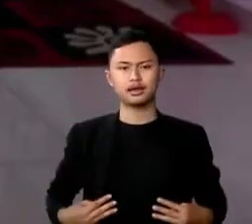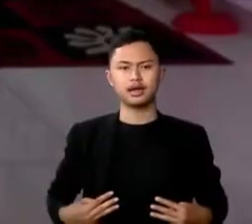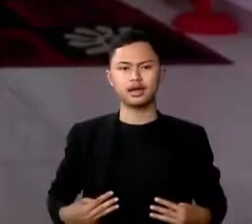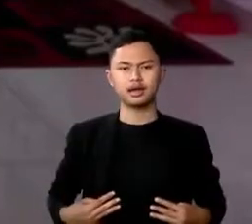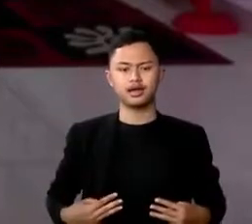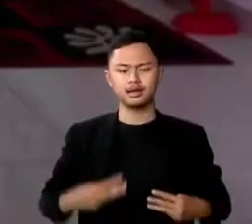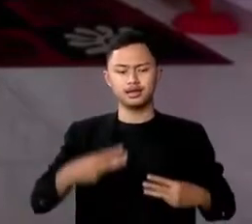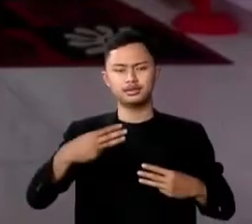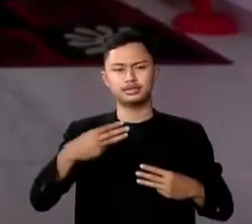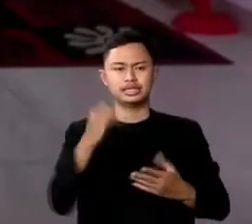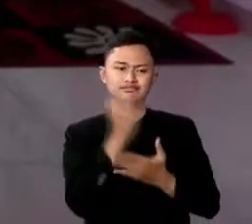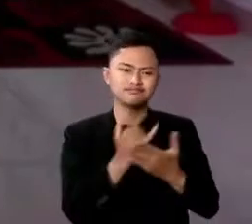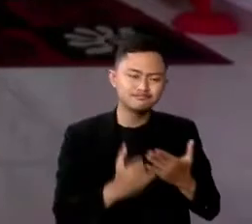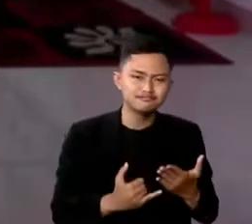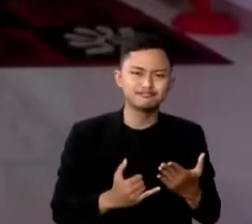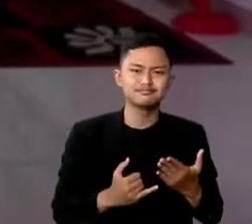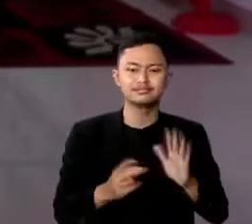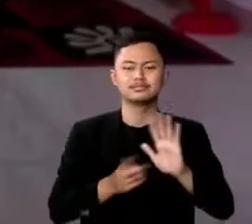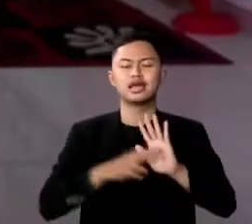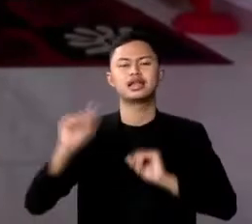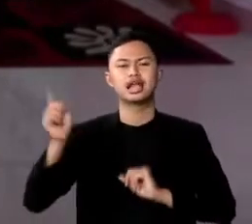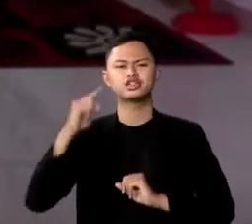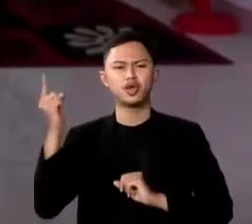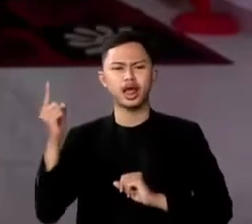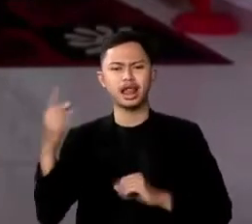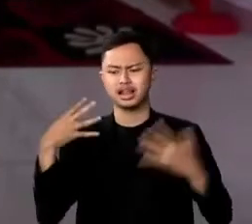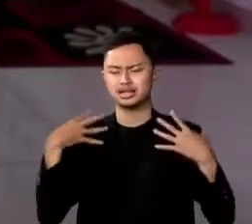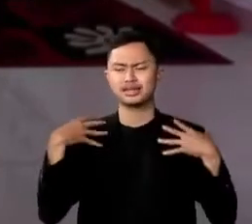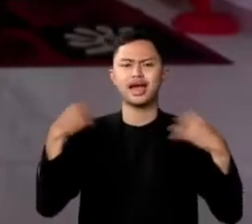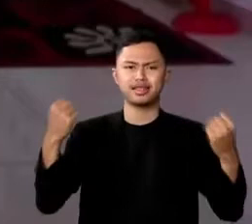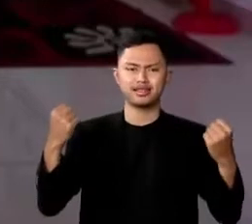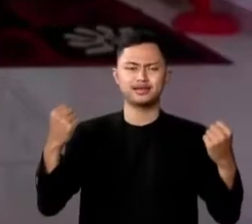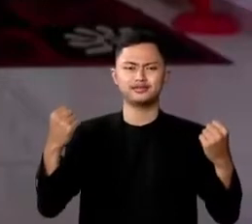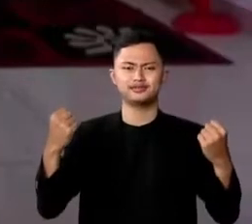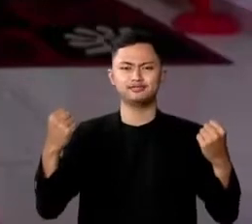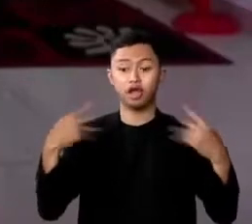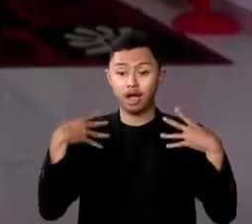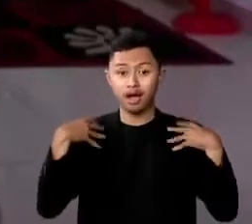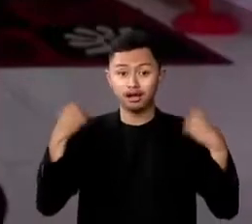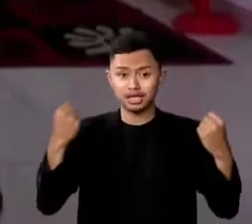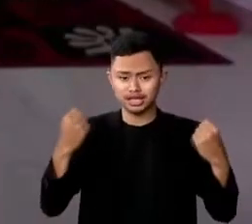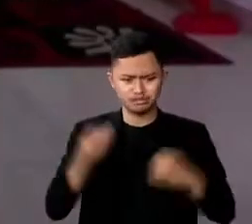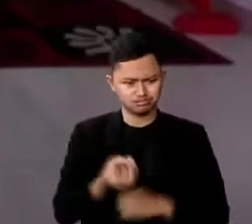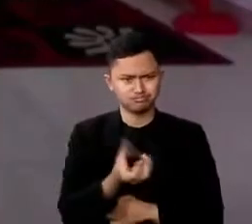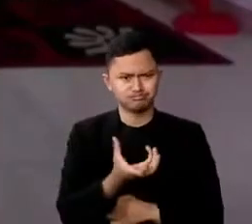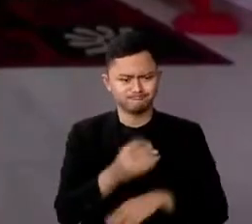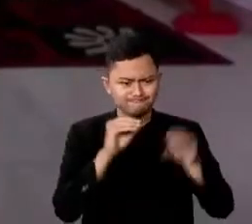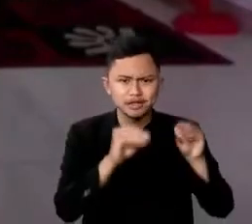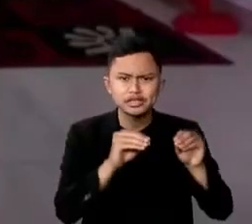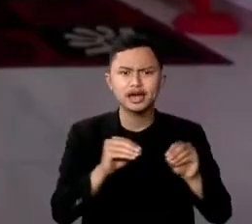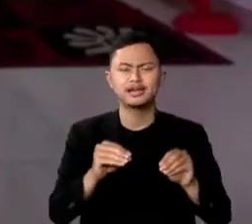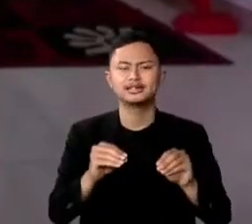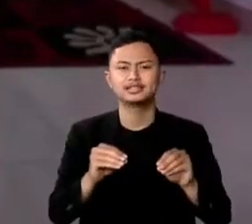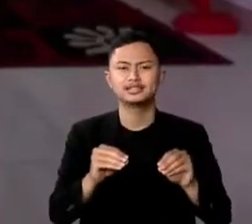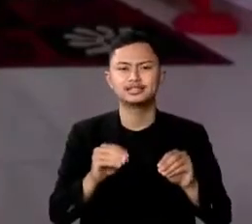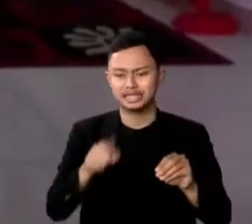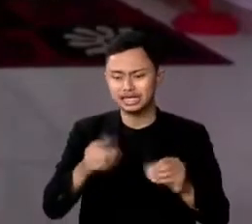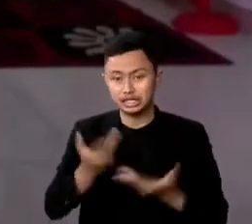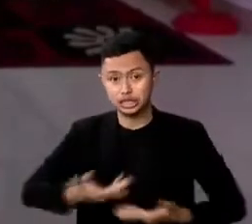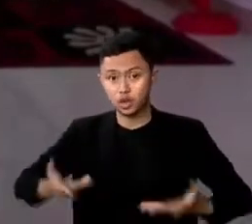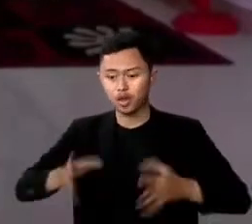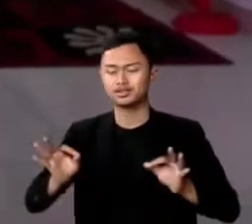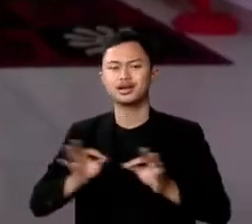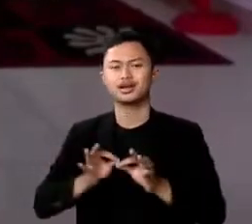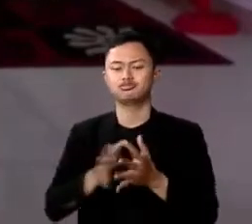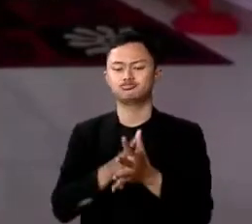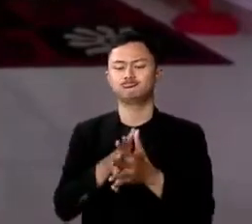ada estetika adalah jurnalis meada kesehatan kesehatan dengan mudah dijajarkan jusra dekat